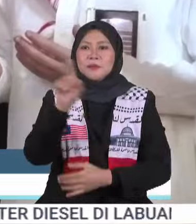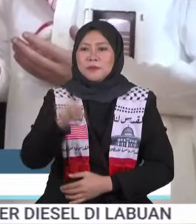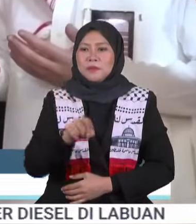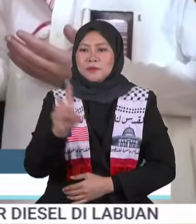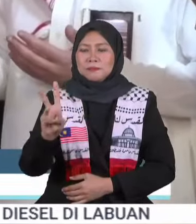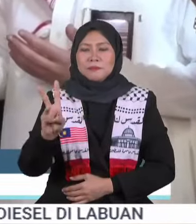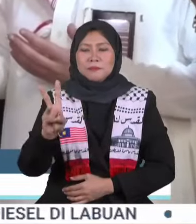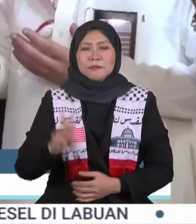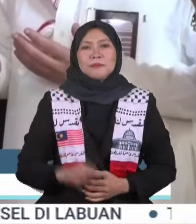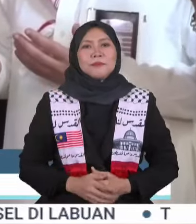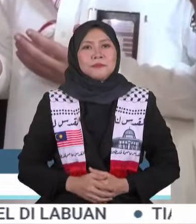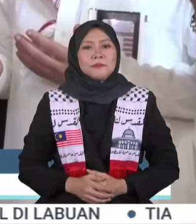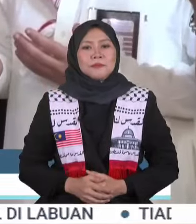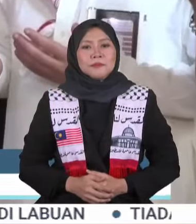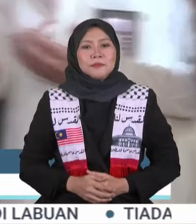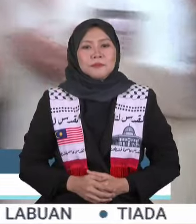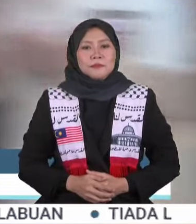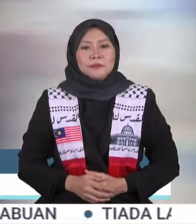ini.